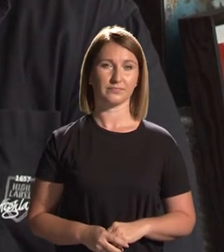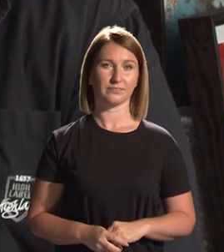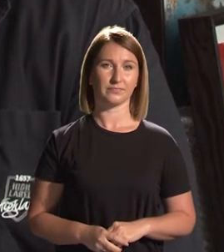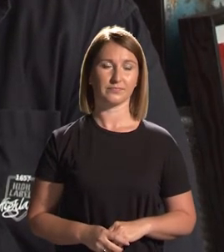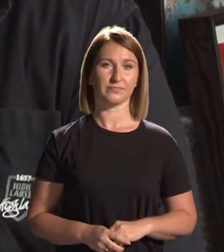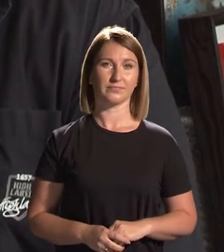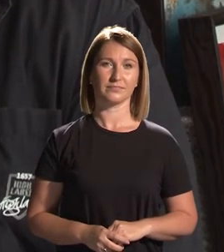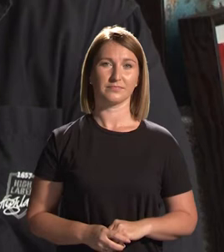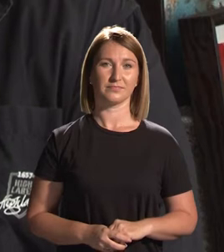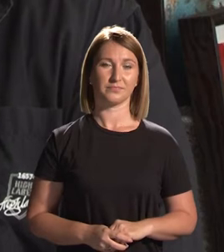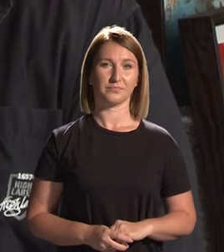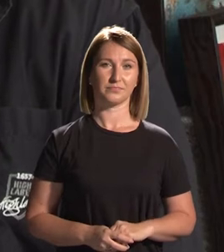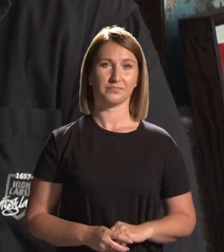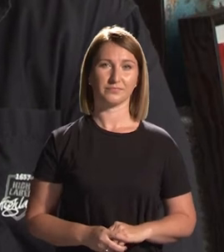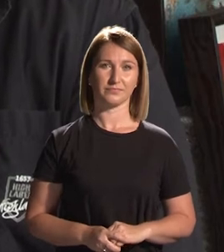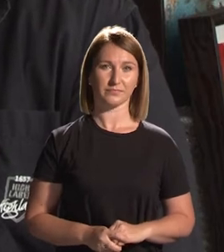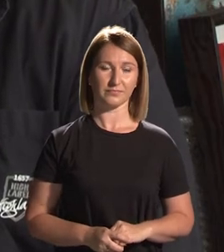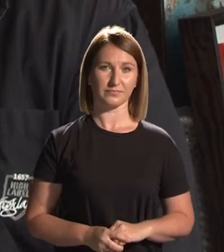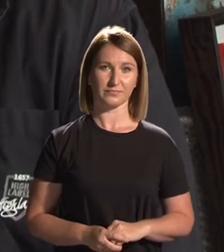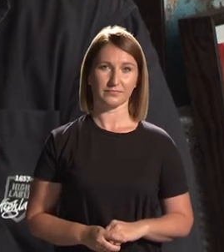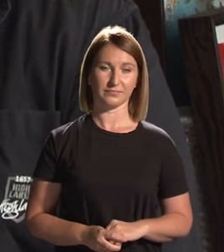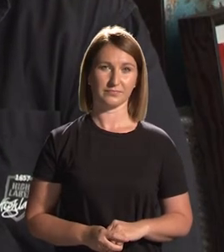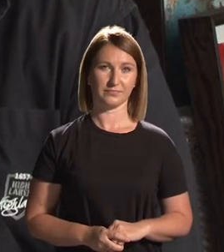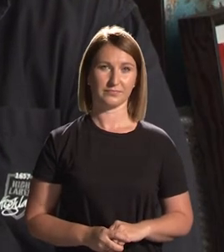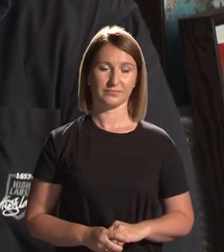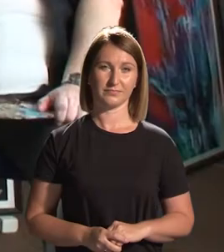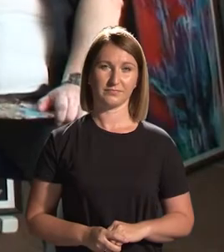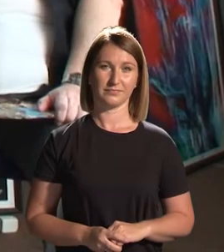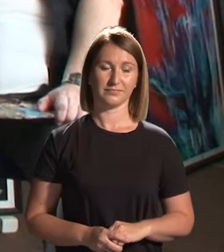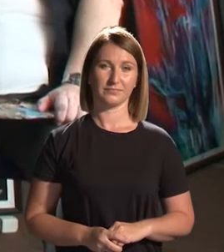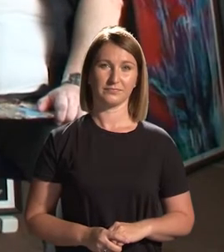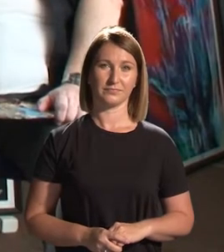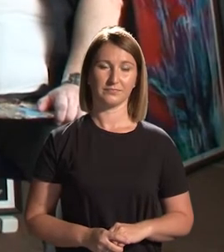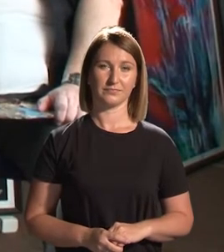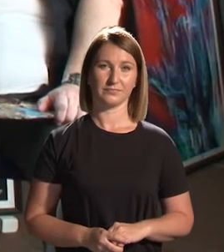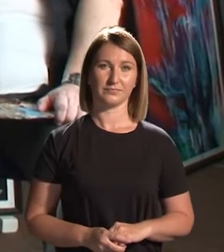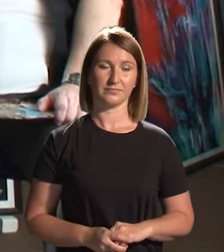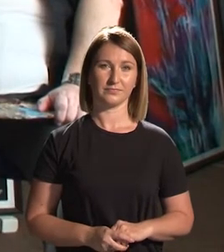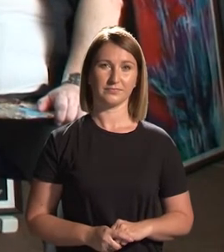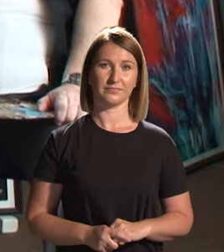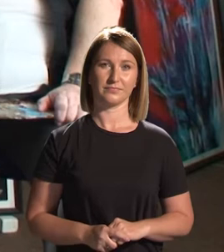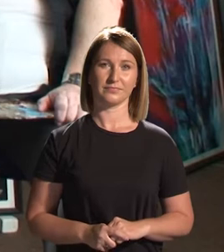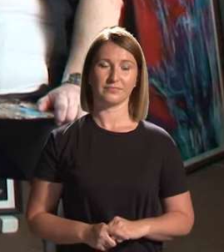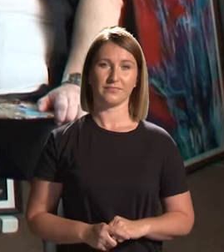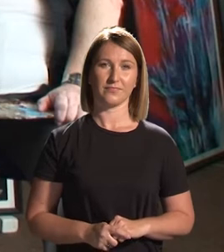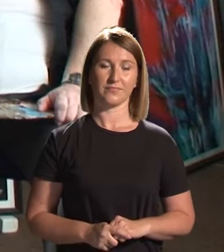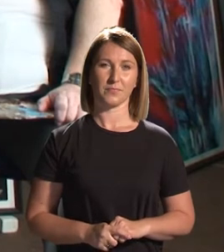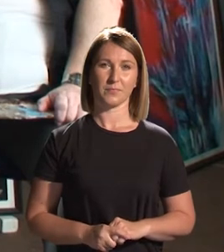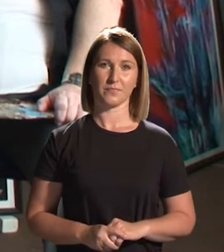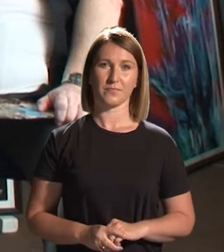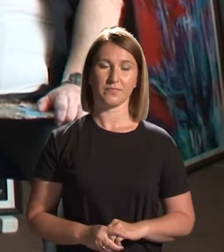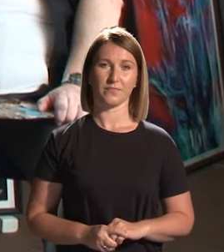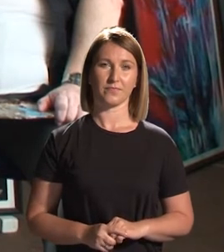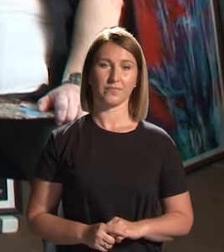cisza obrazu jest czasem pionowo stojącym na serc ginących kierunku. I myślę, że cisza Twoich